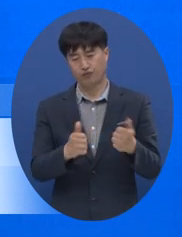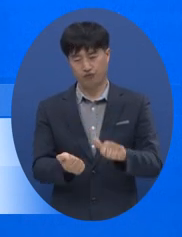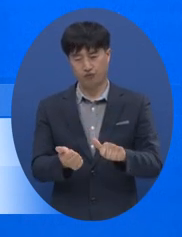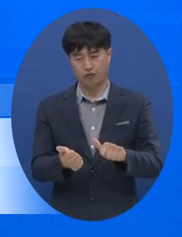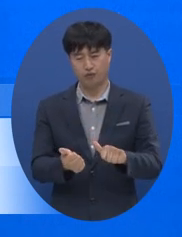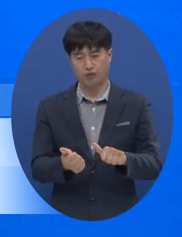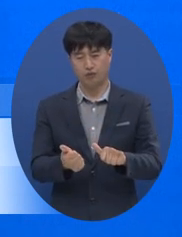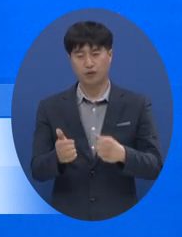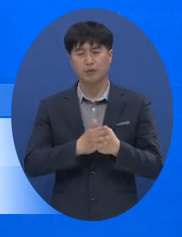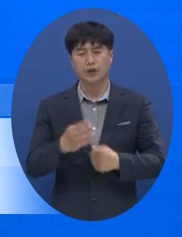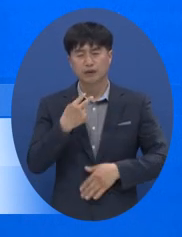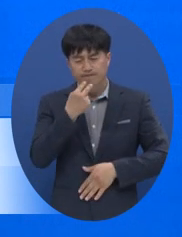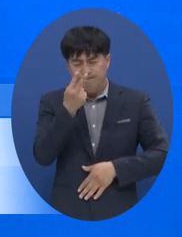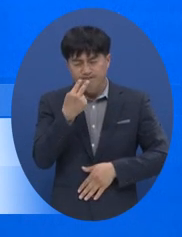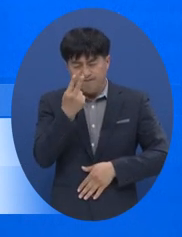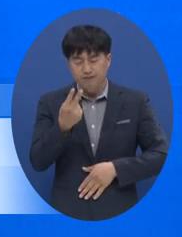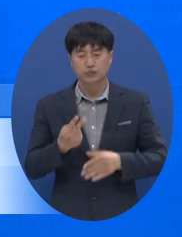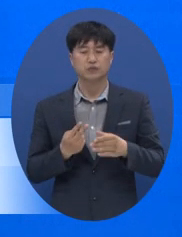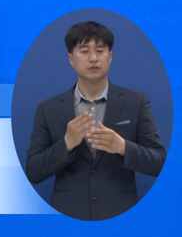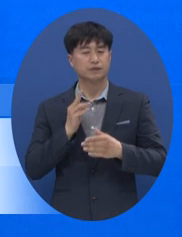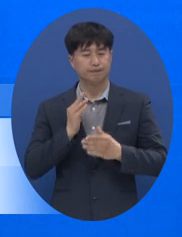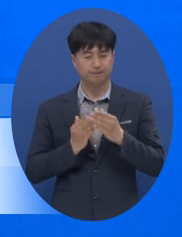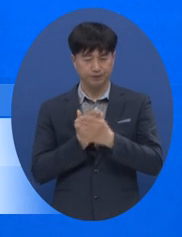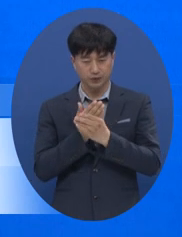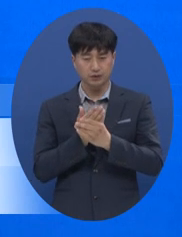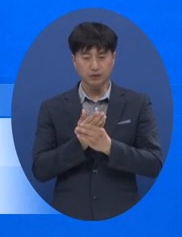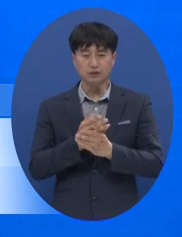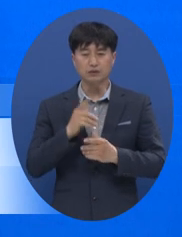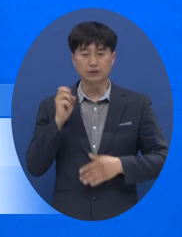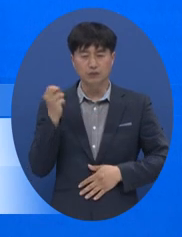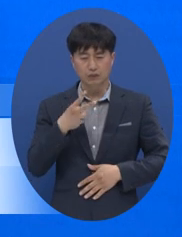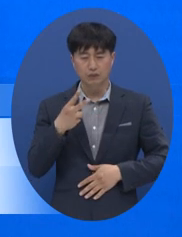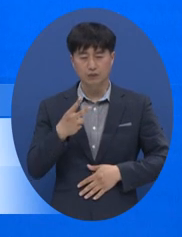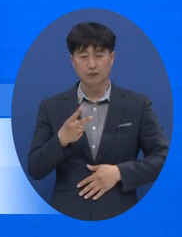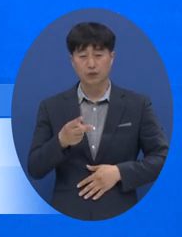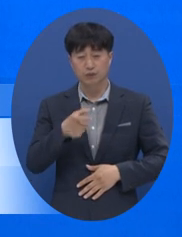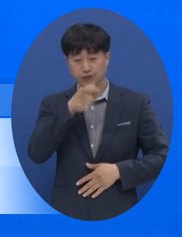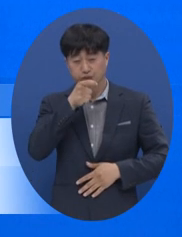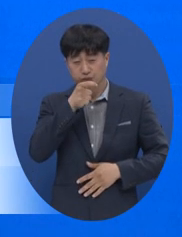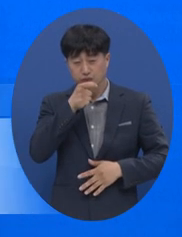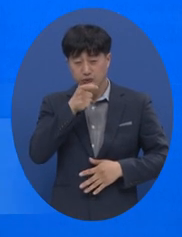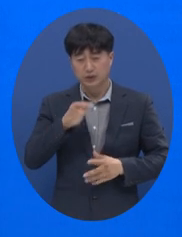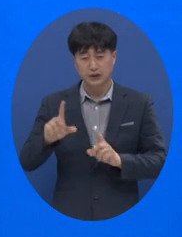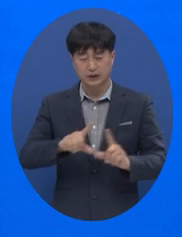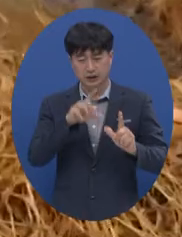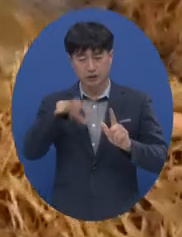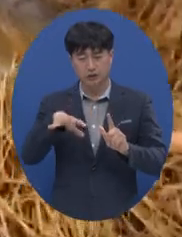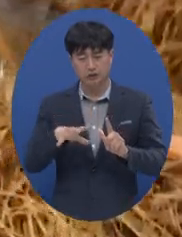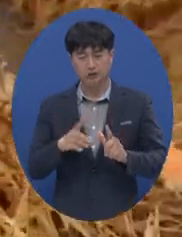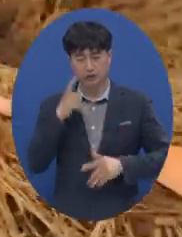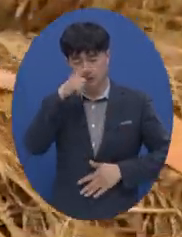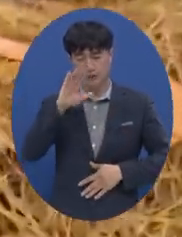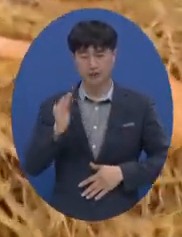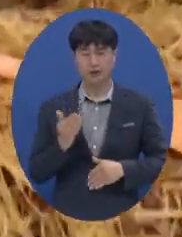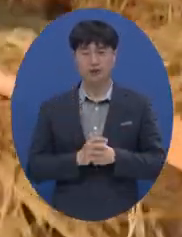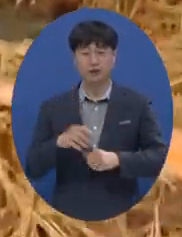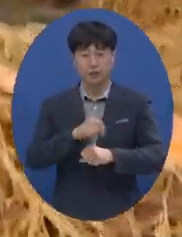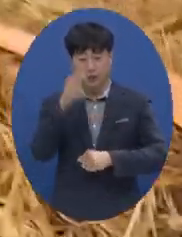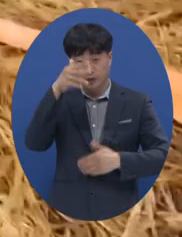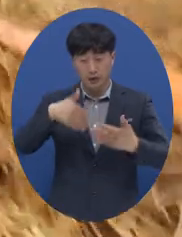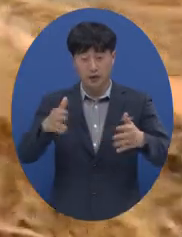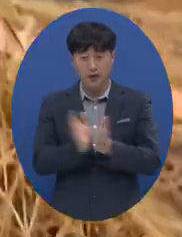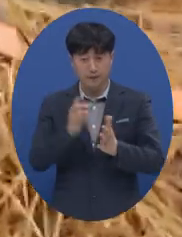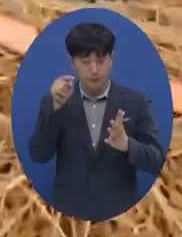것이죠 그러면서 악취가 발생합니다 그러면서 하천 생태 이가 전체적으로 오염이 돼서 경우 도 특사경 은